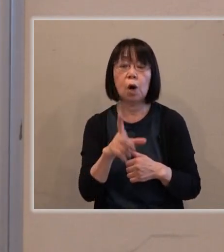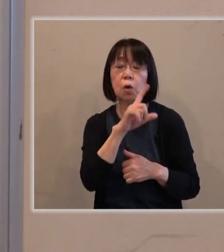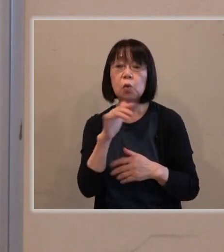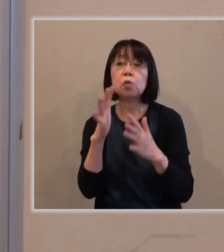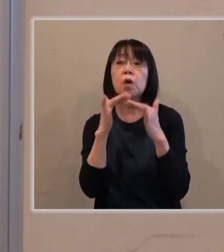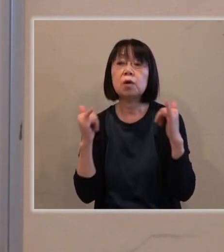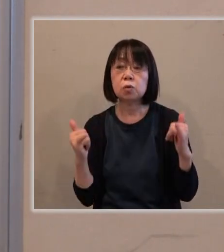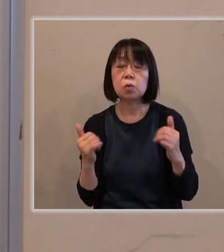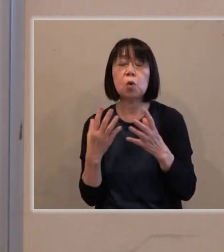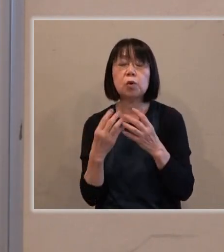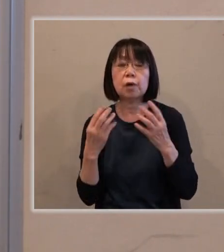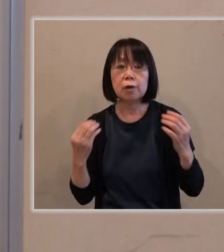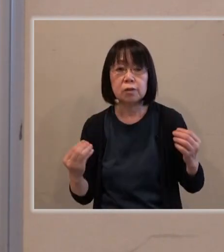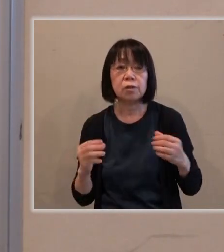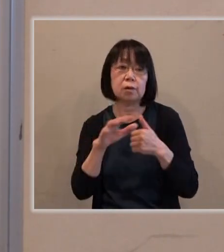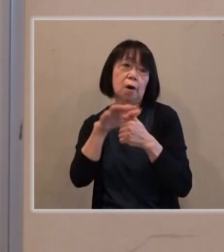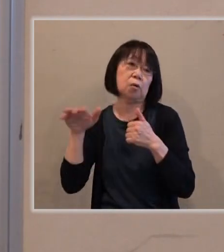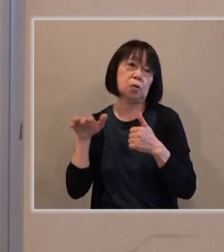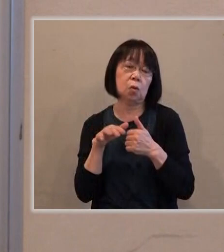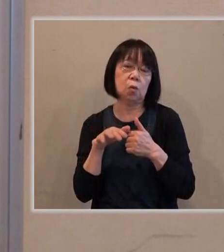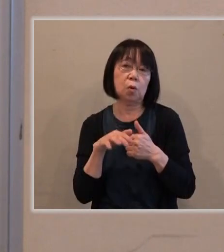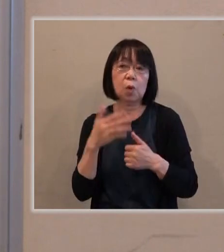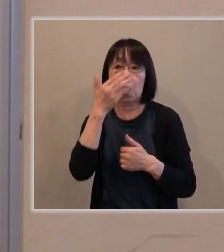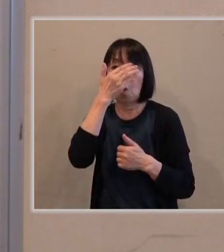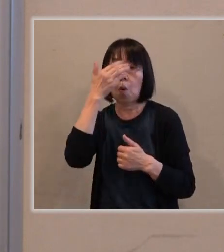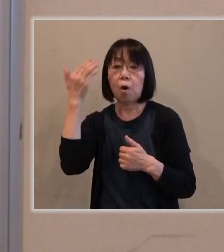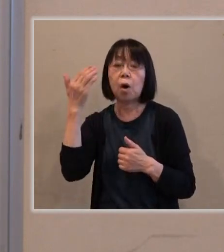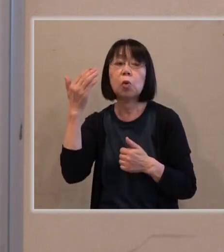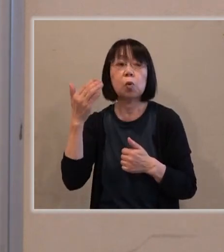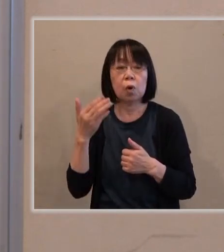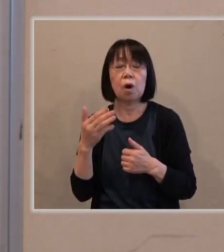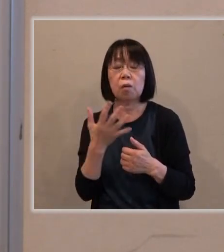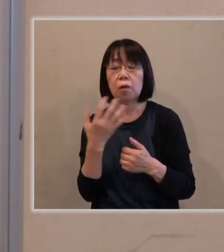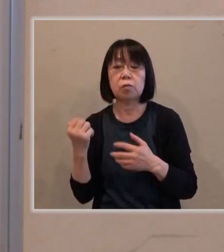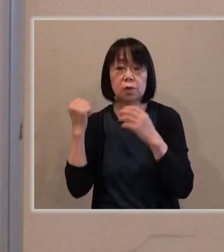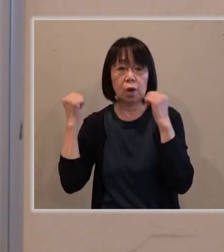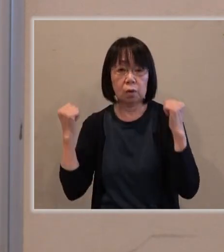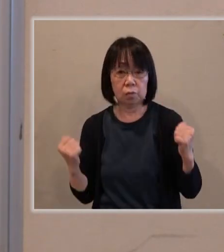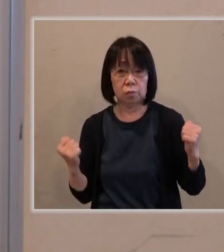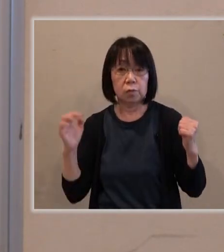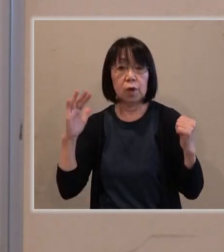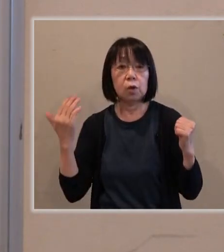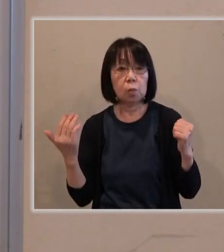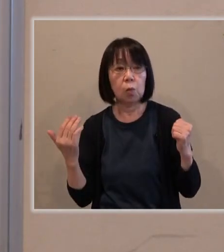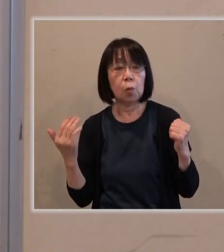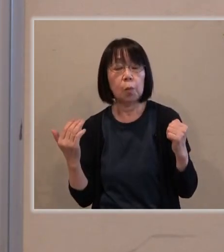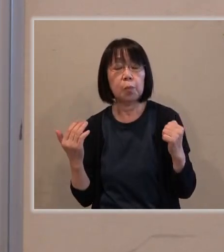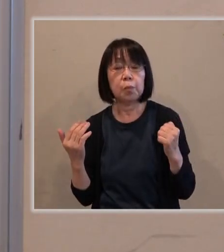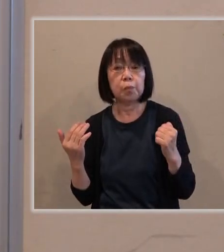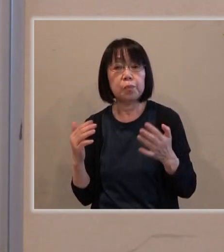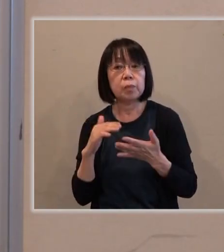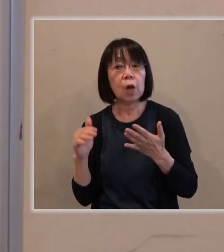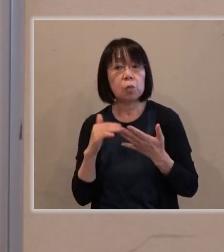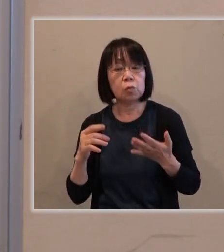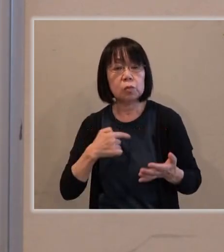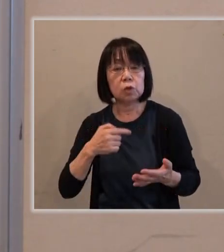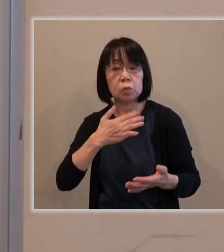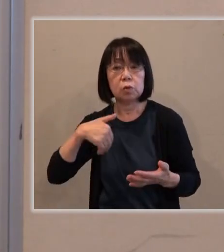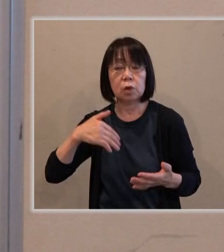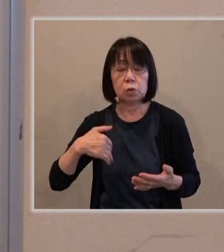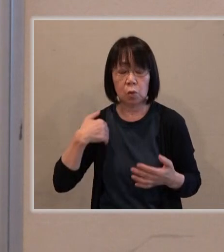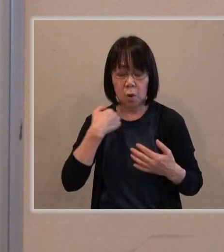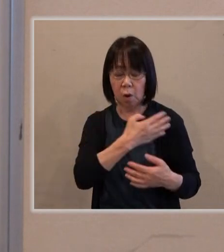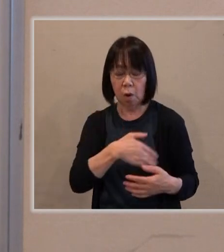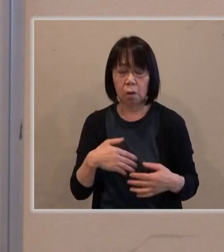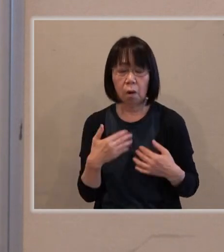しい環境なわけですよね。で今若者がたくさんいらっしゃいますけれども、多分ね、自分たちの体が不自由